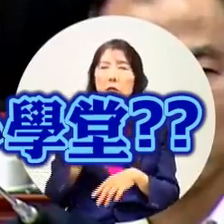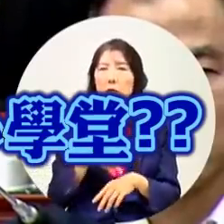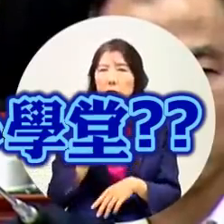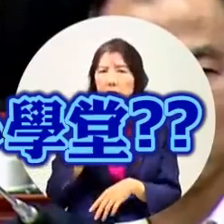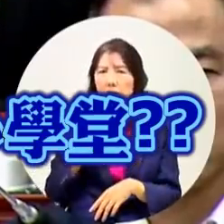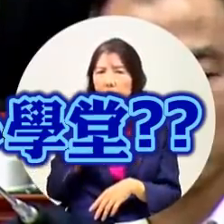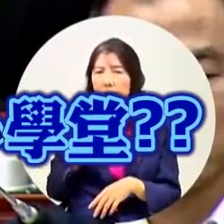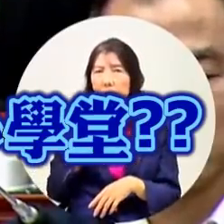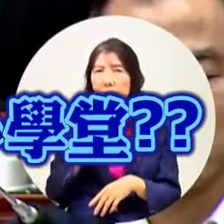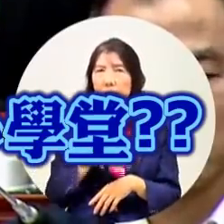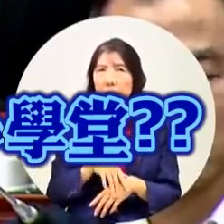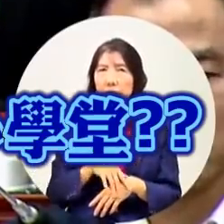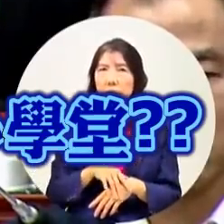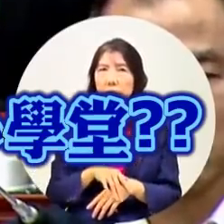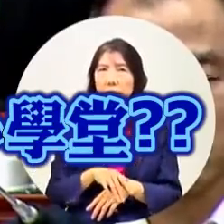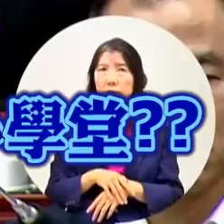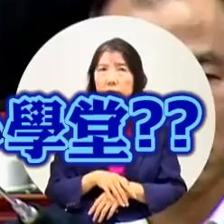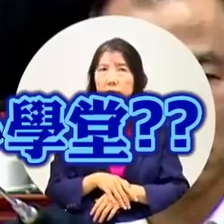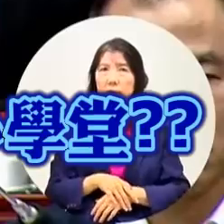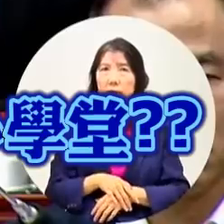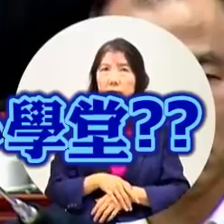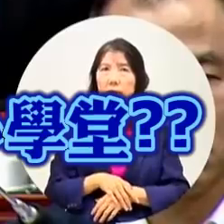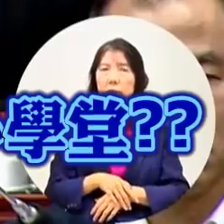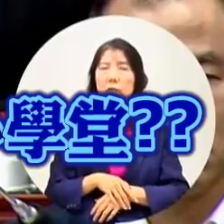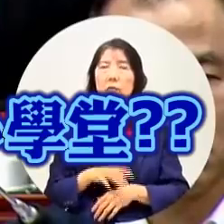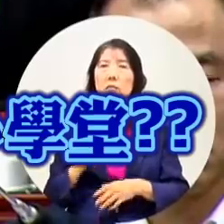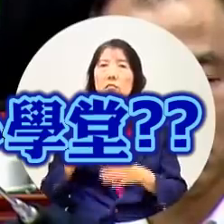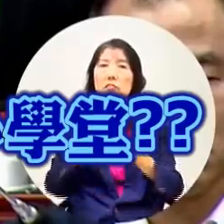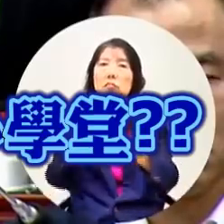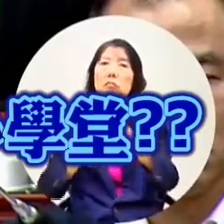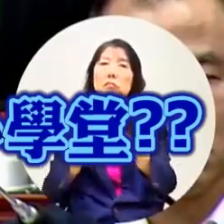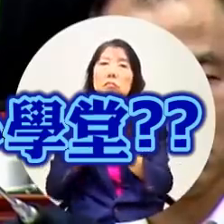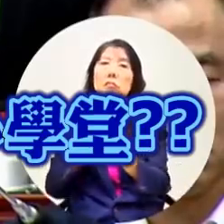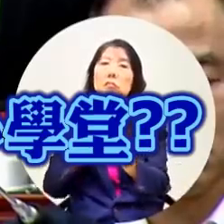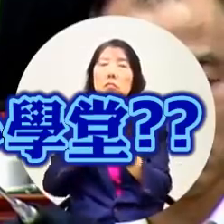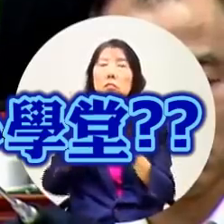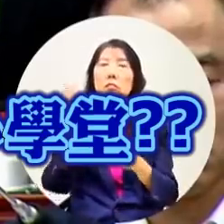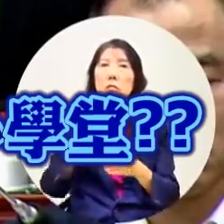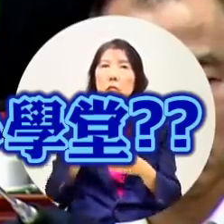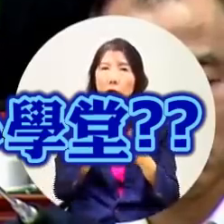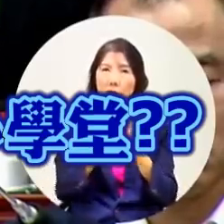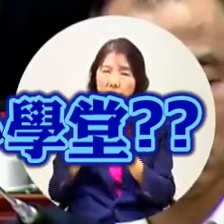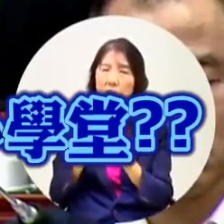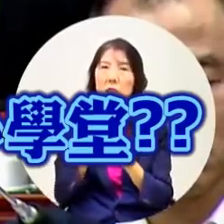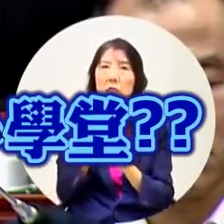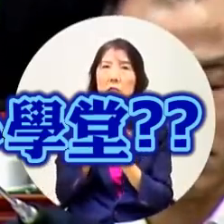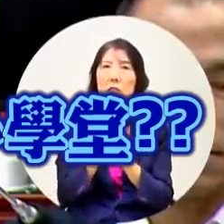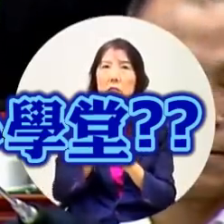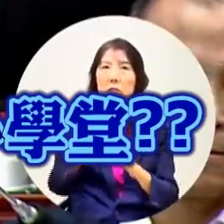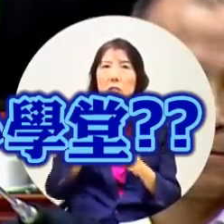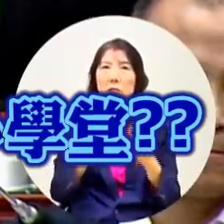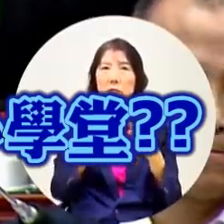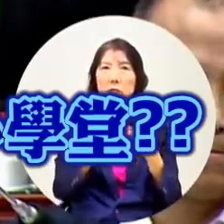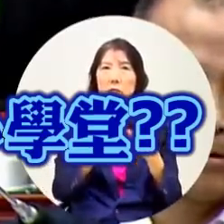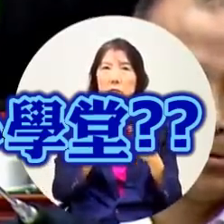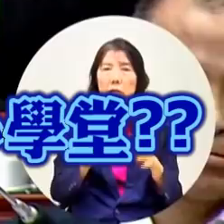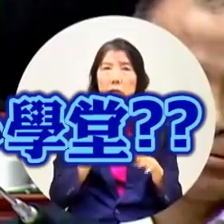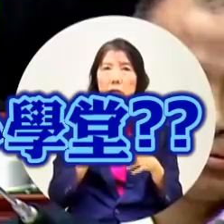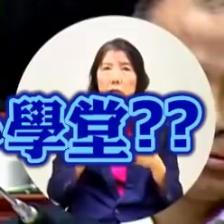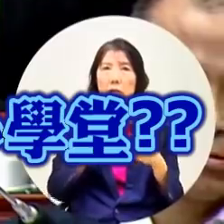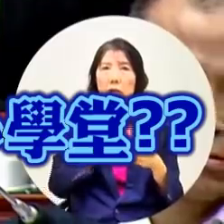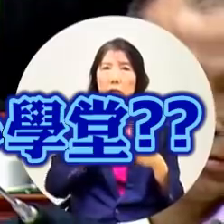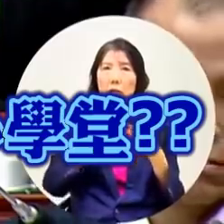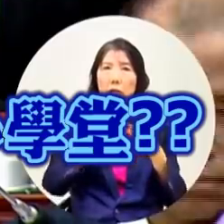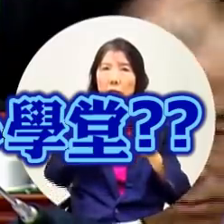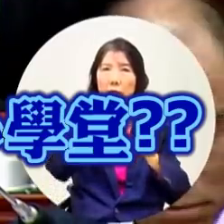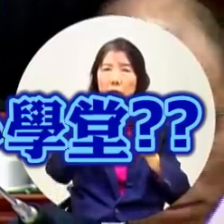奇怪，非常的奇怪。为什么不问他本人？他也准备好了，这是第一个。第二个，赵子渊是去年